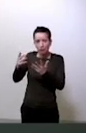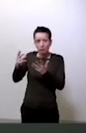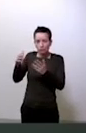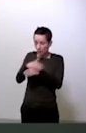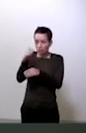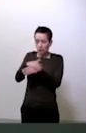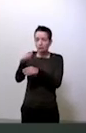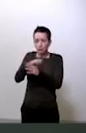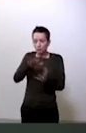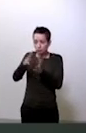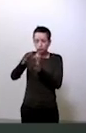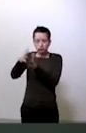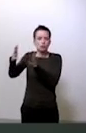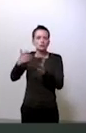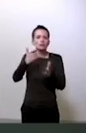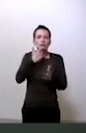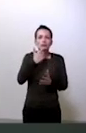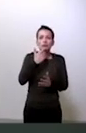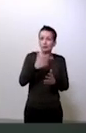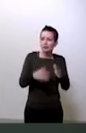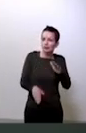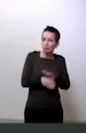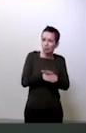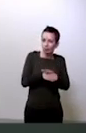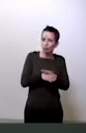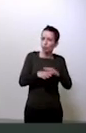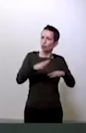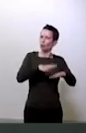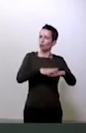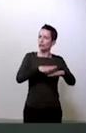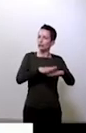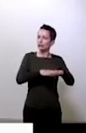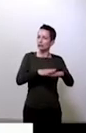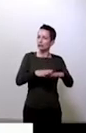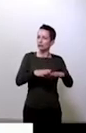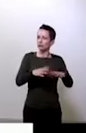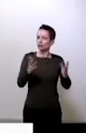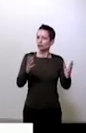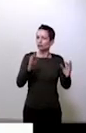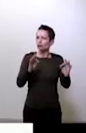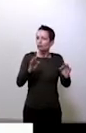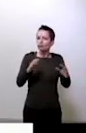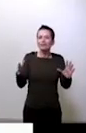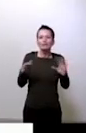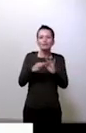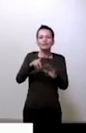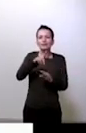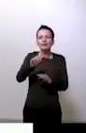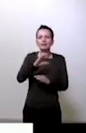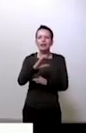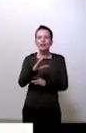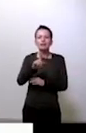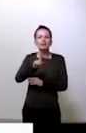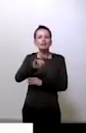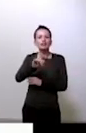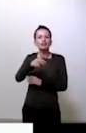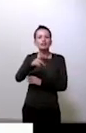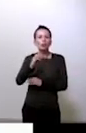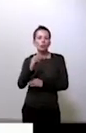donc, on est passé dans un premier temps d'un urbanisme concédé avec la ZAC de Gincourt, c'est